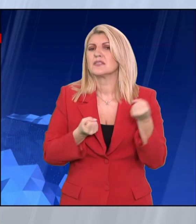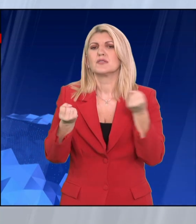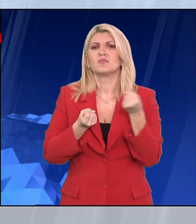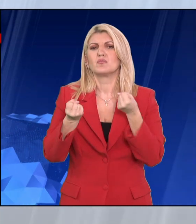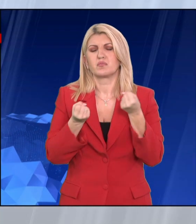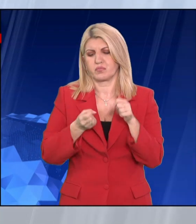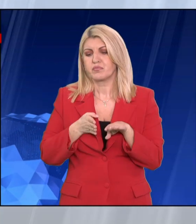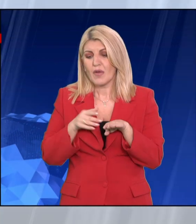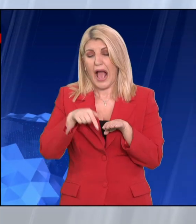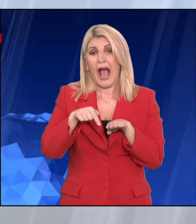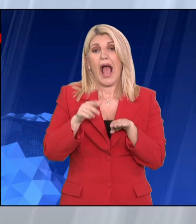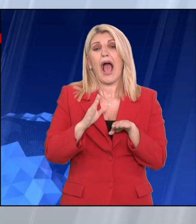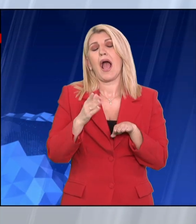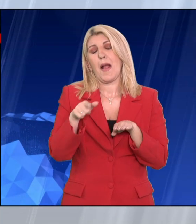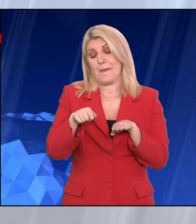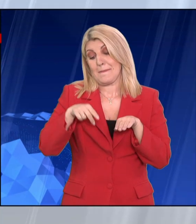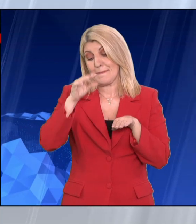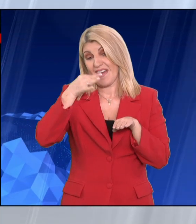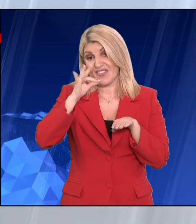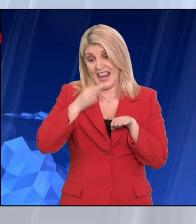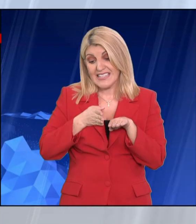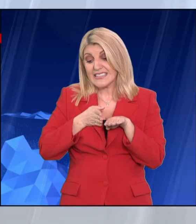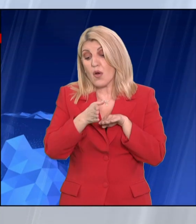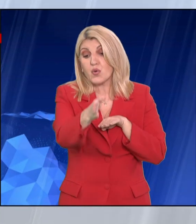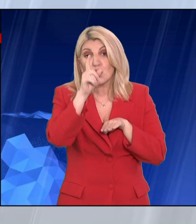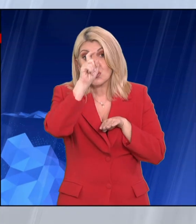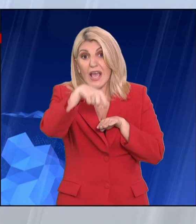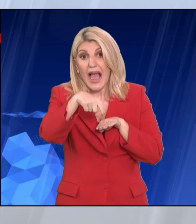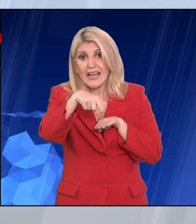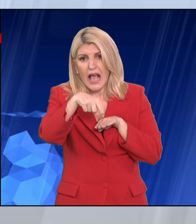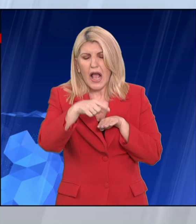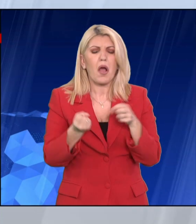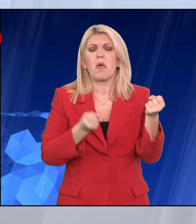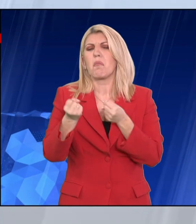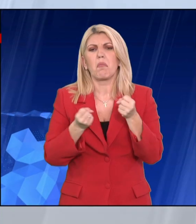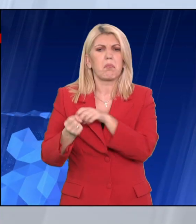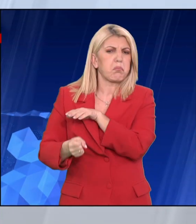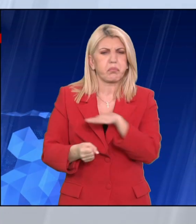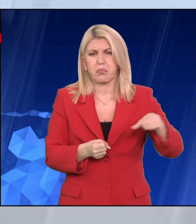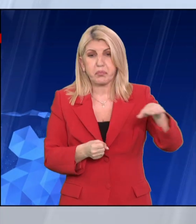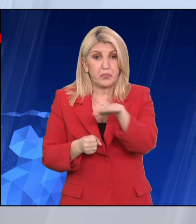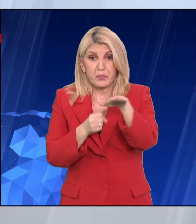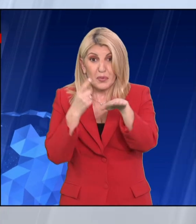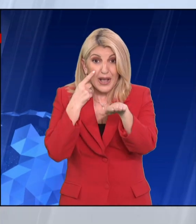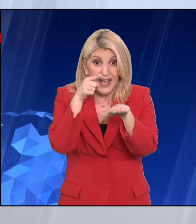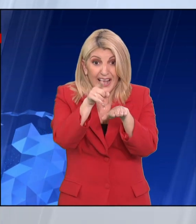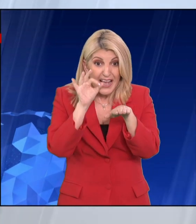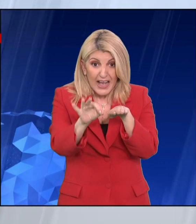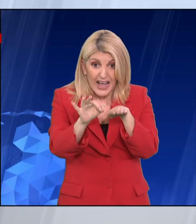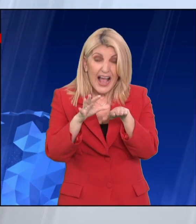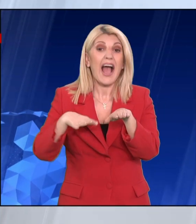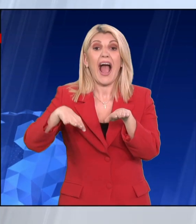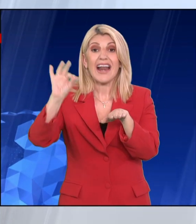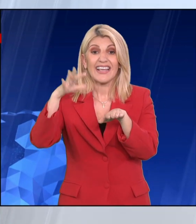με κατεύθυνση προς Γέρακα. Το αυτοκίνητο διαγράφει ανεξέλεγκτη πορεία. Προσκρούει αρχικά αριστερά